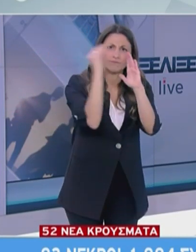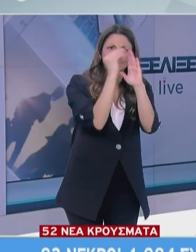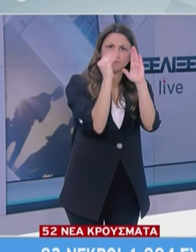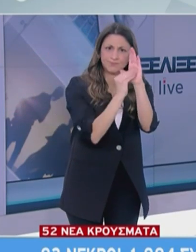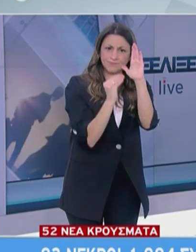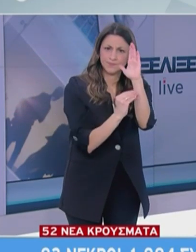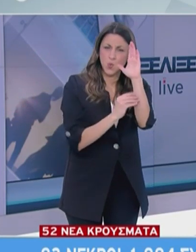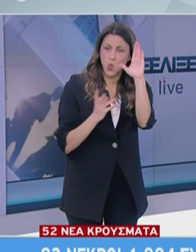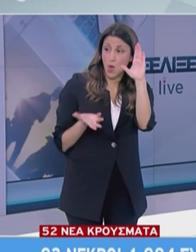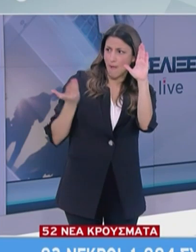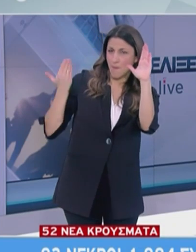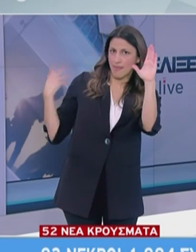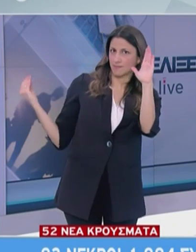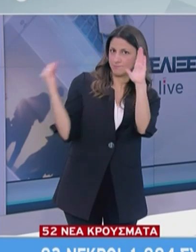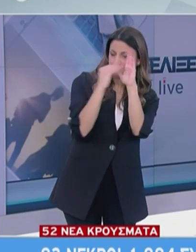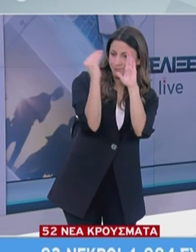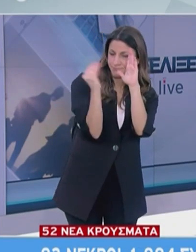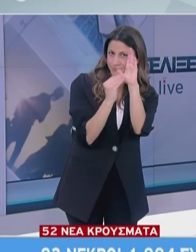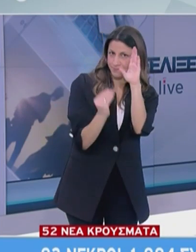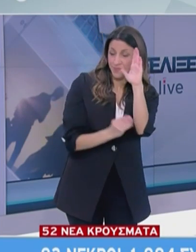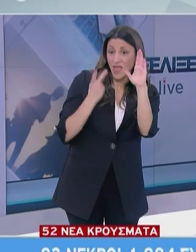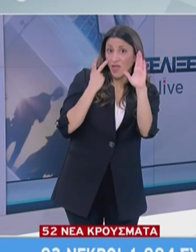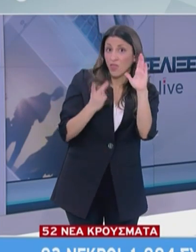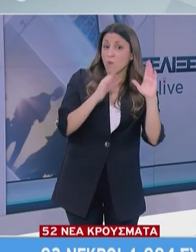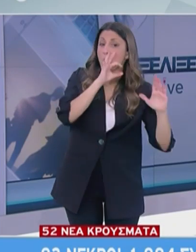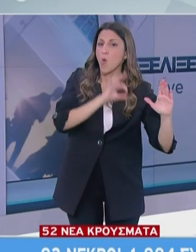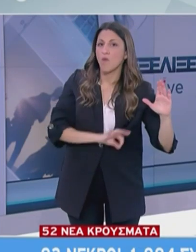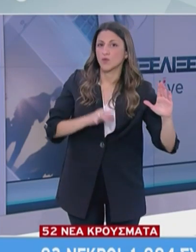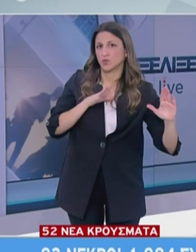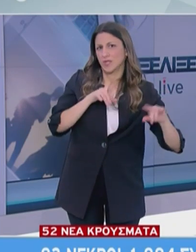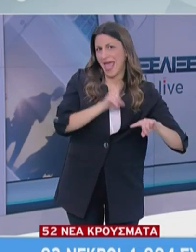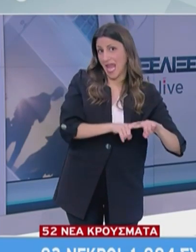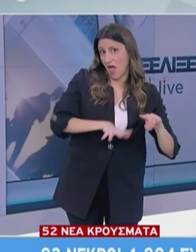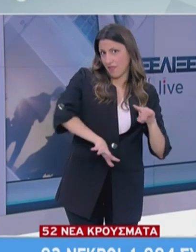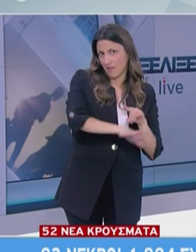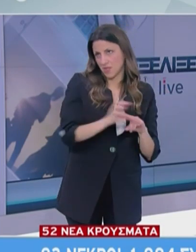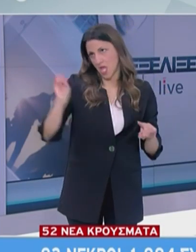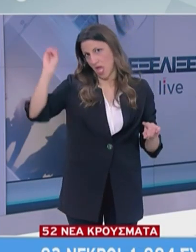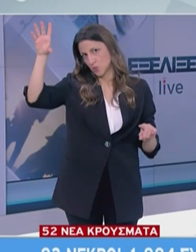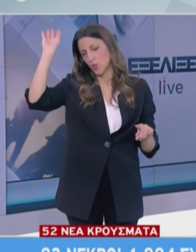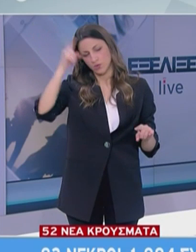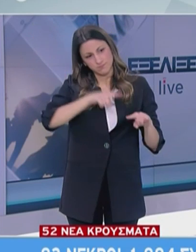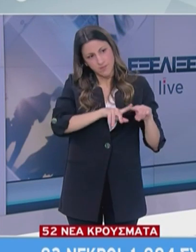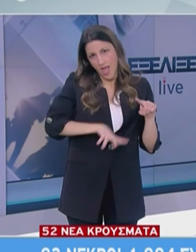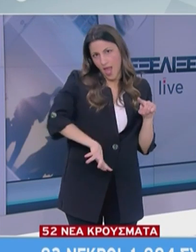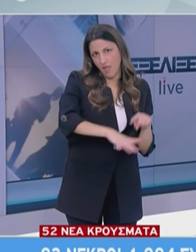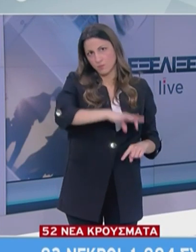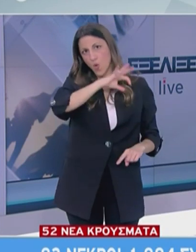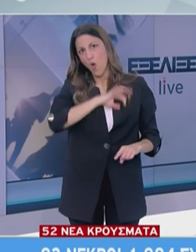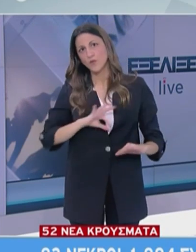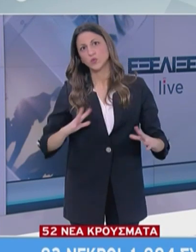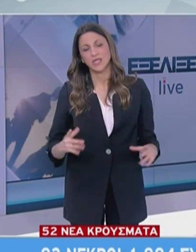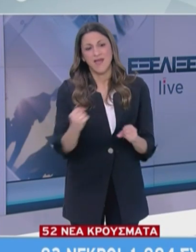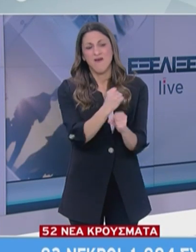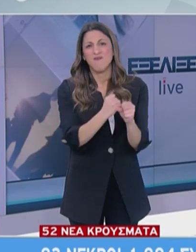να δούμε πραγματικά την ωφέλεια στο επίπεδο του δικού μας πληθυσμού και όχι ξένων πληθυσμών του φαρμάκου και του συνδυασμού